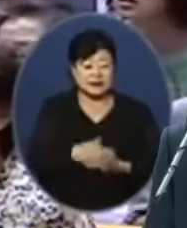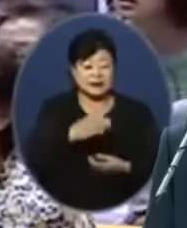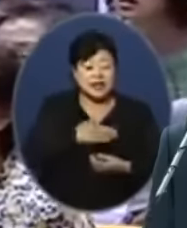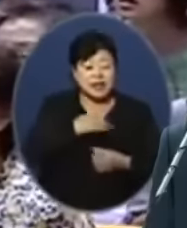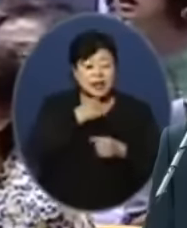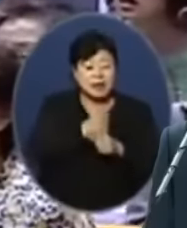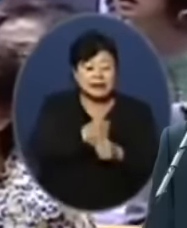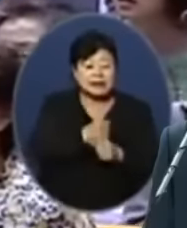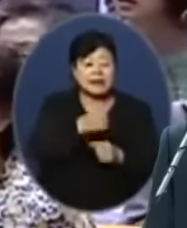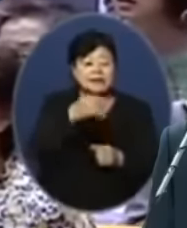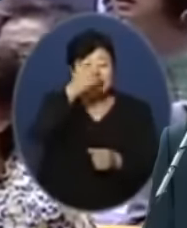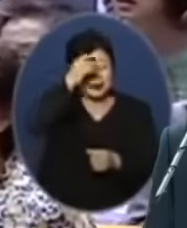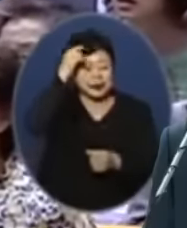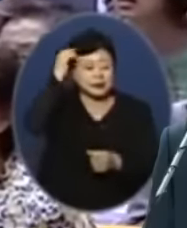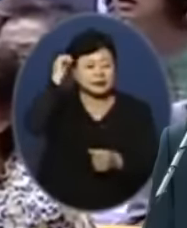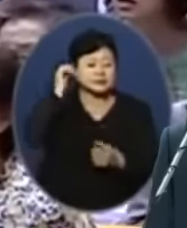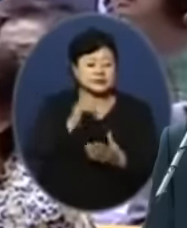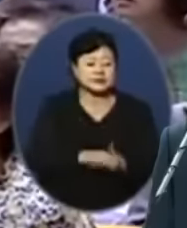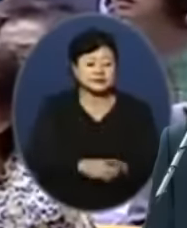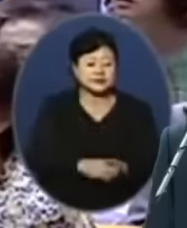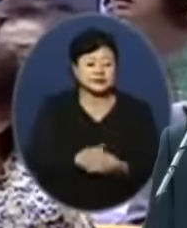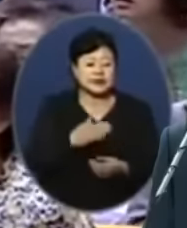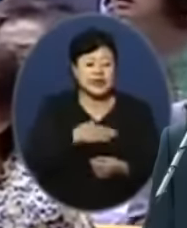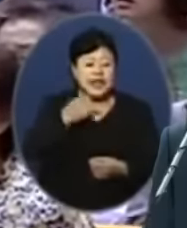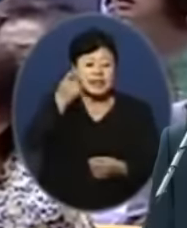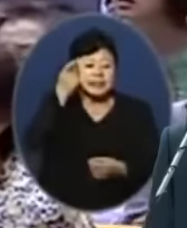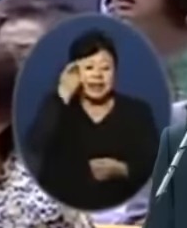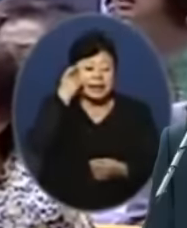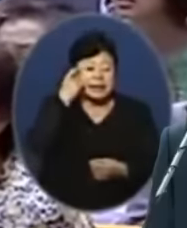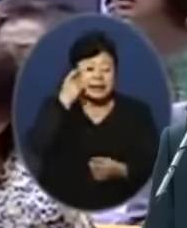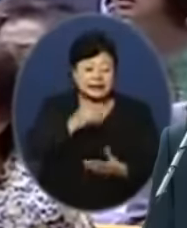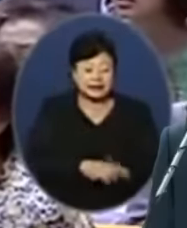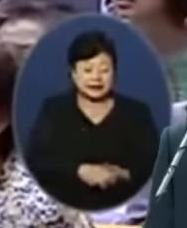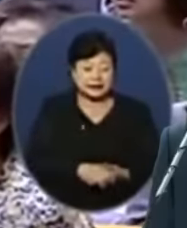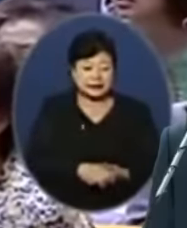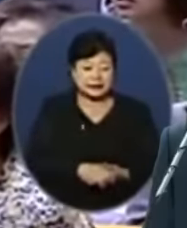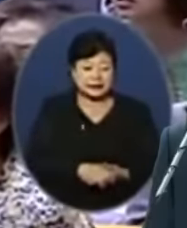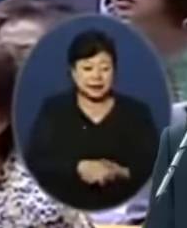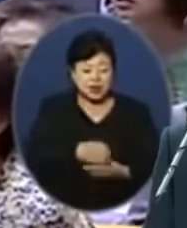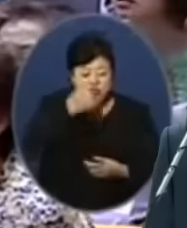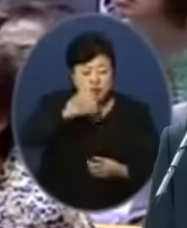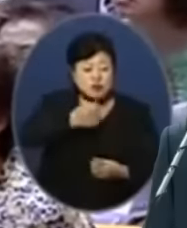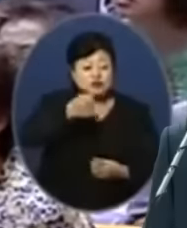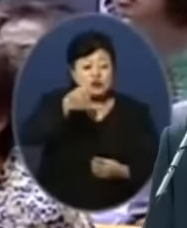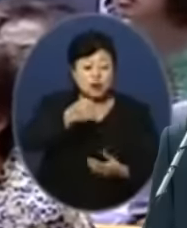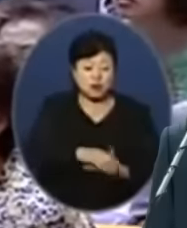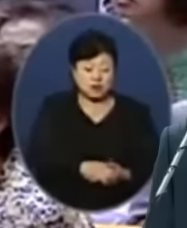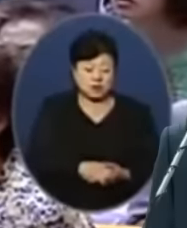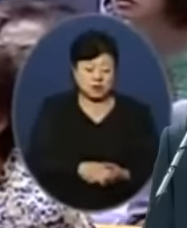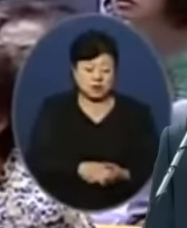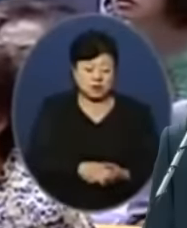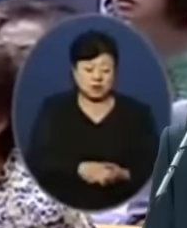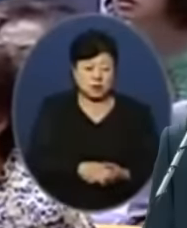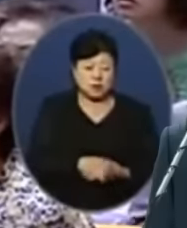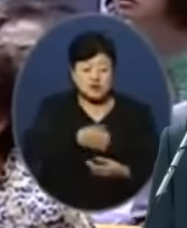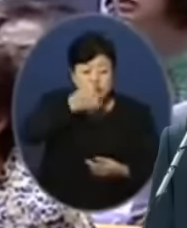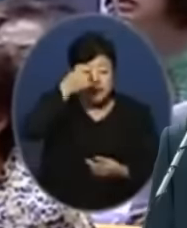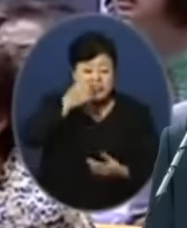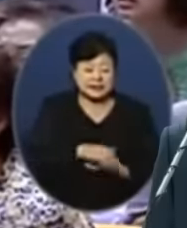나를 만들어 간다. 내 생각이 꿈을 꾸고